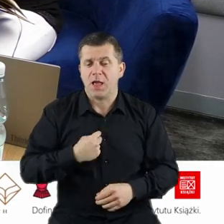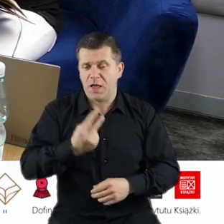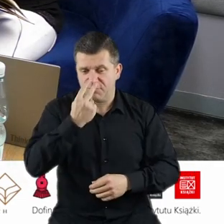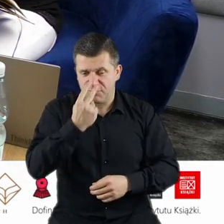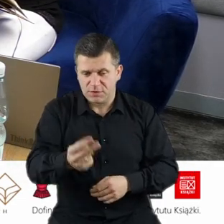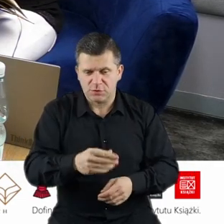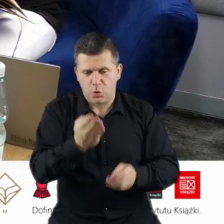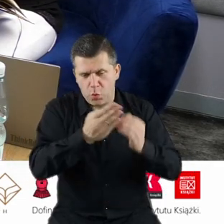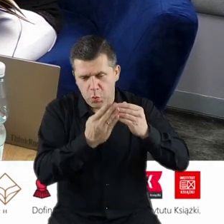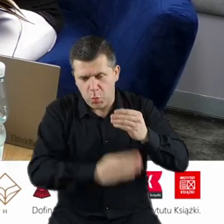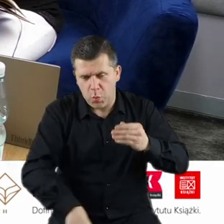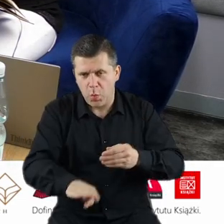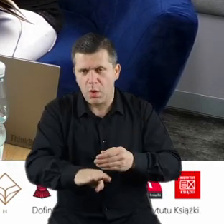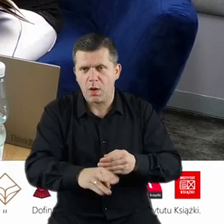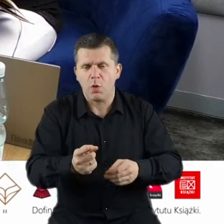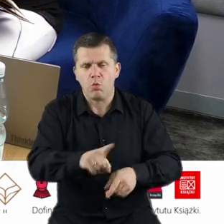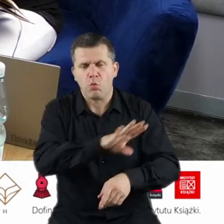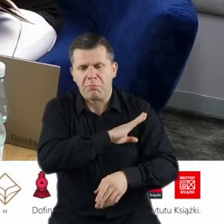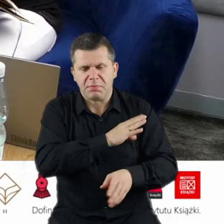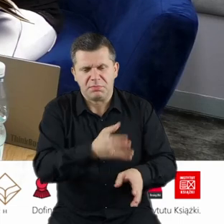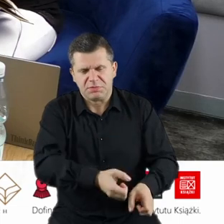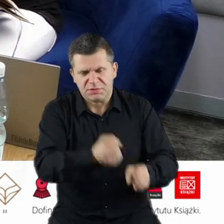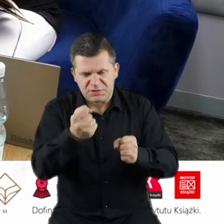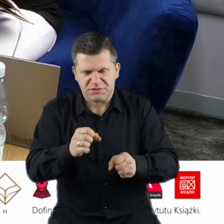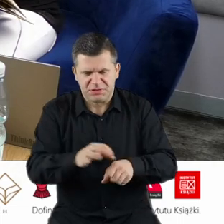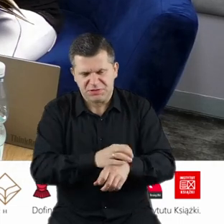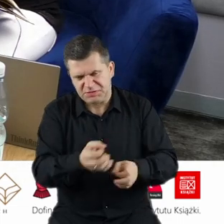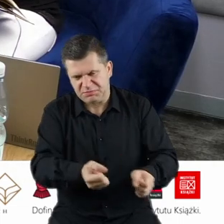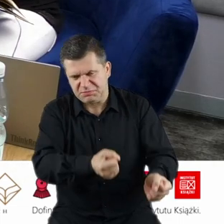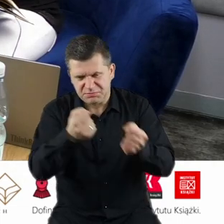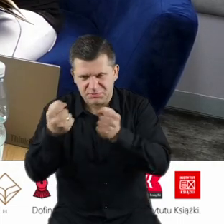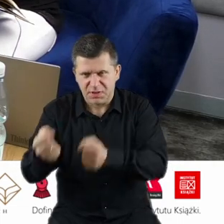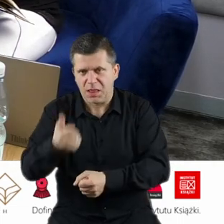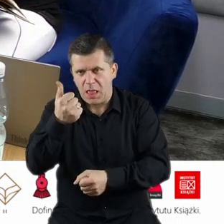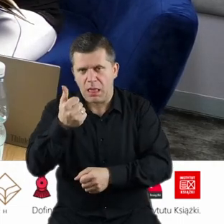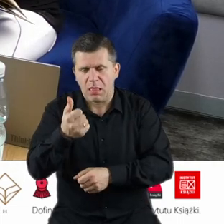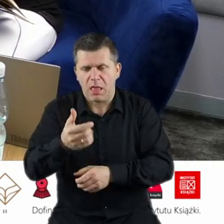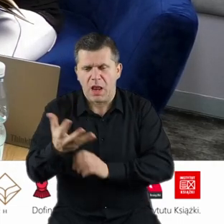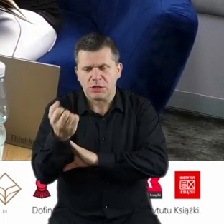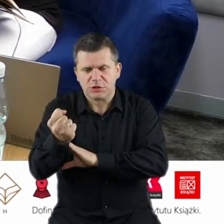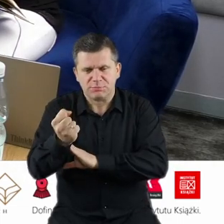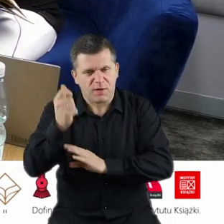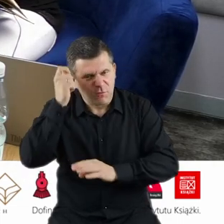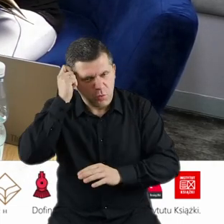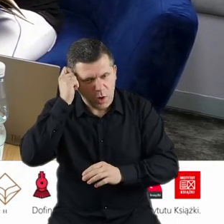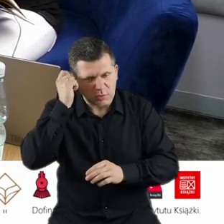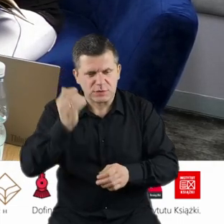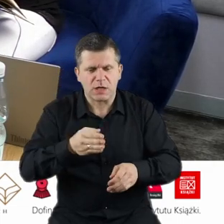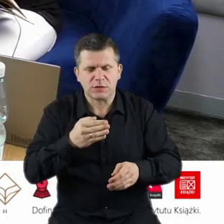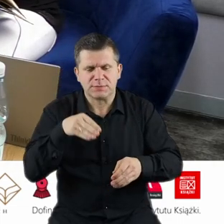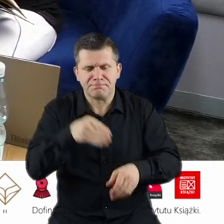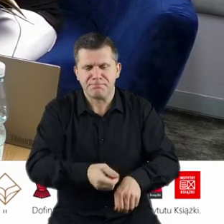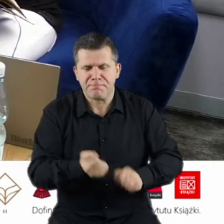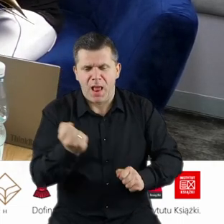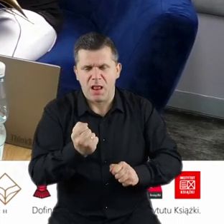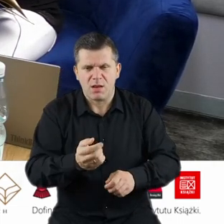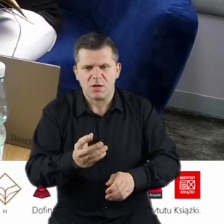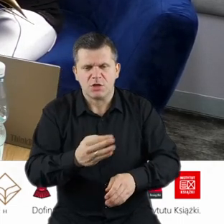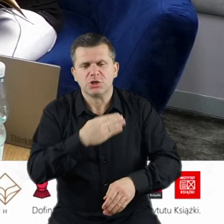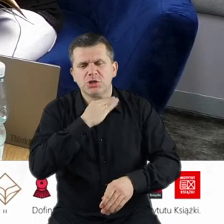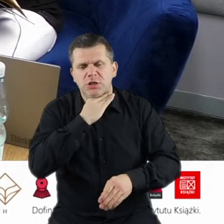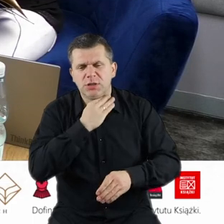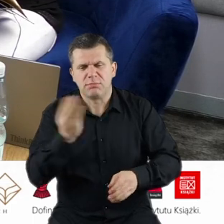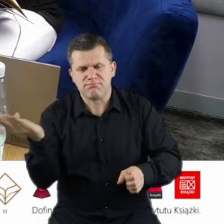weszło. Widziałem wykopany dół, wyciągali trupa, jeszcze żywe ciało. Jeden ręką za włosy trzymał i rydlem,